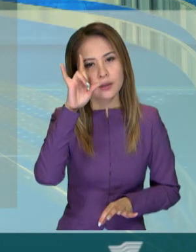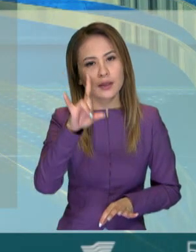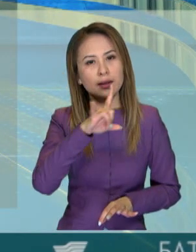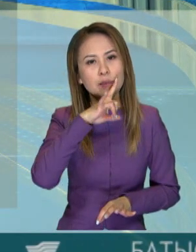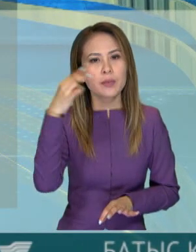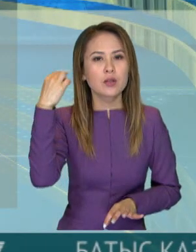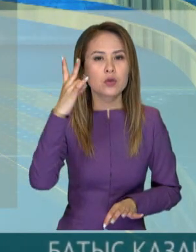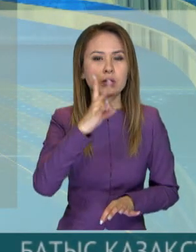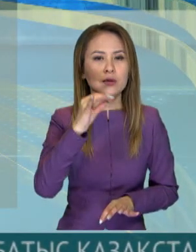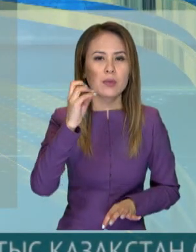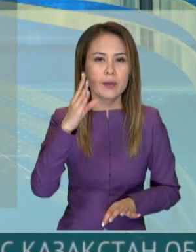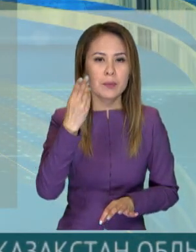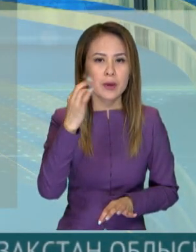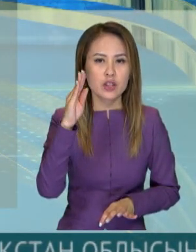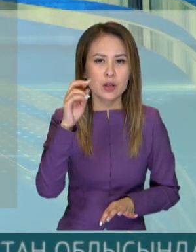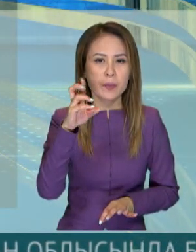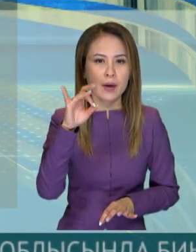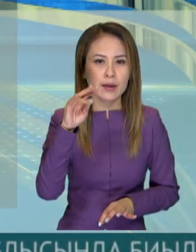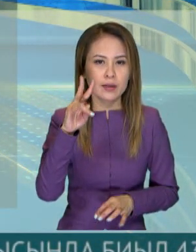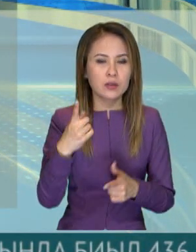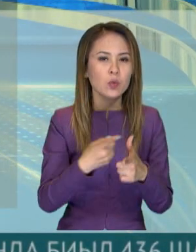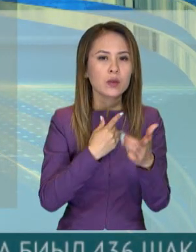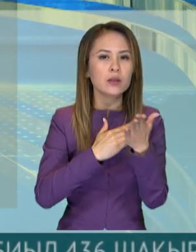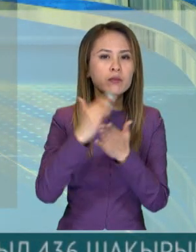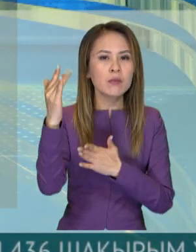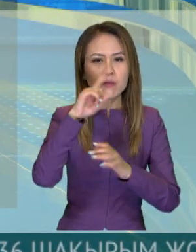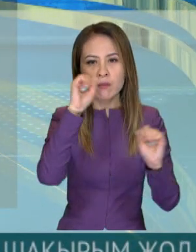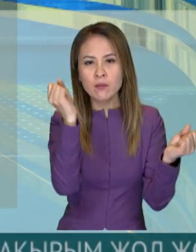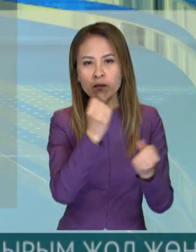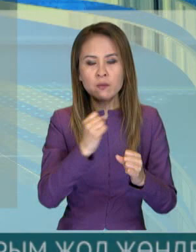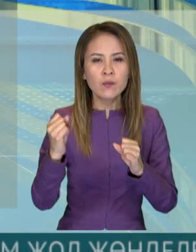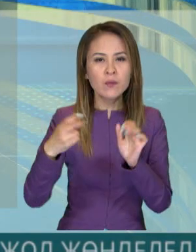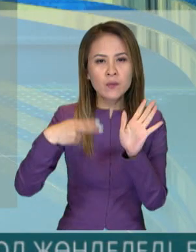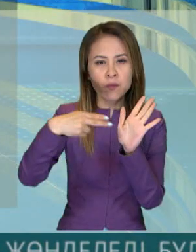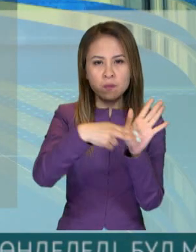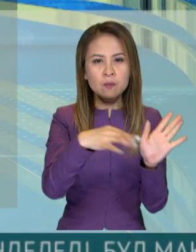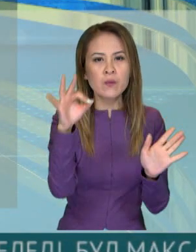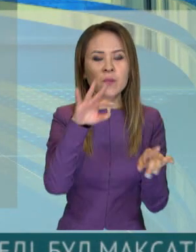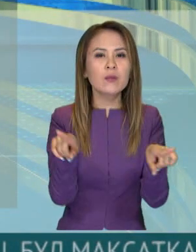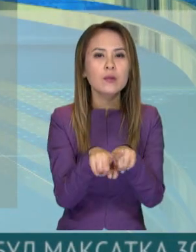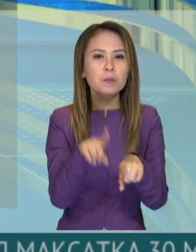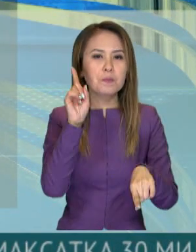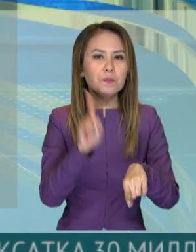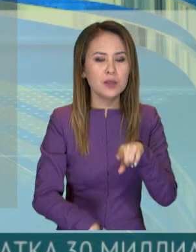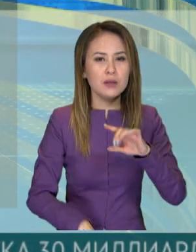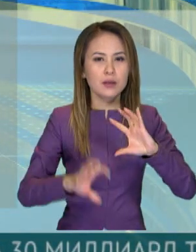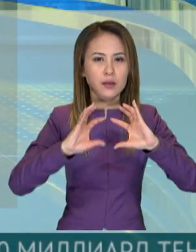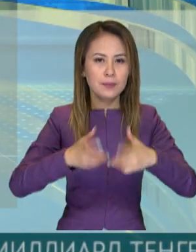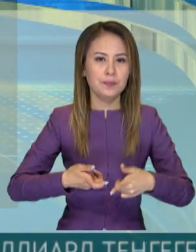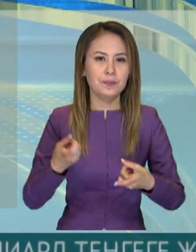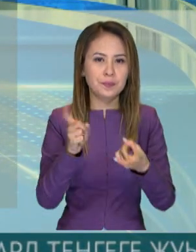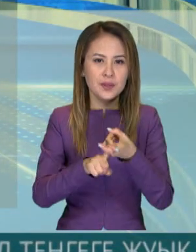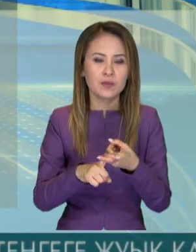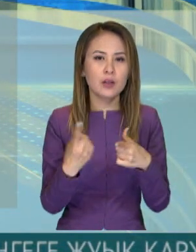бақ Қазақстан президенті Нұрсұлтан Назарбаев Бейжің-Берлин жоғары жылдамдықтағы темір жол желісі сияқты халықаралық байланыс жобаларын